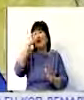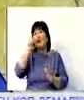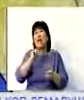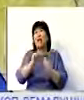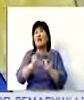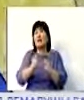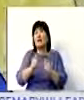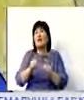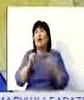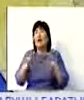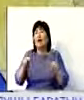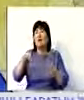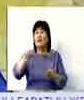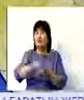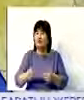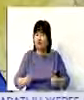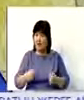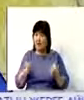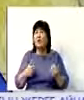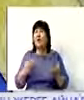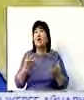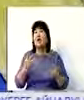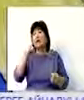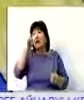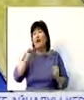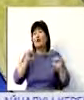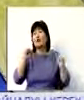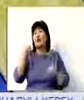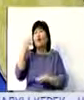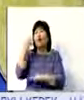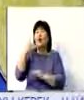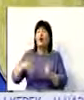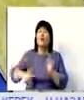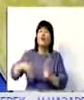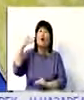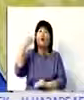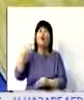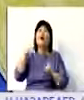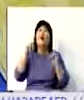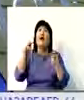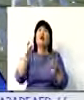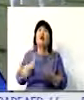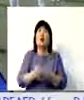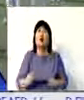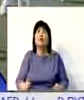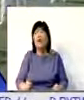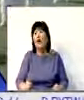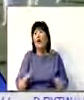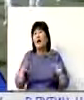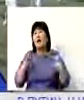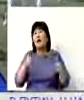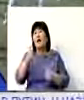спартакиадасында адал өнер көрсетуге және қазақ спортының туын жоғары ұстауға ант етемін.